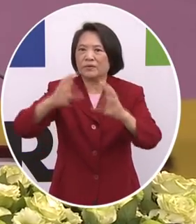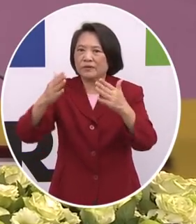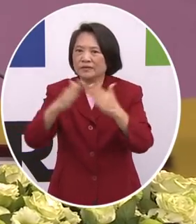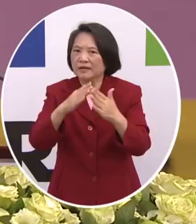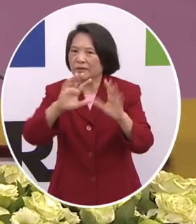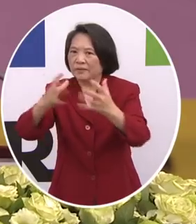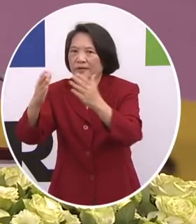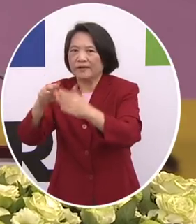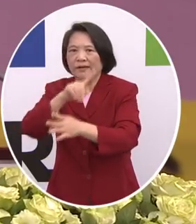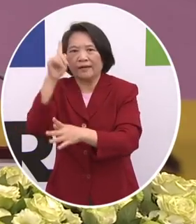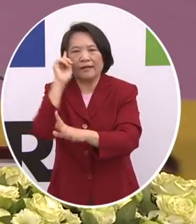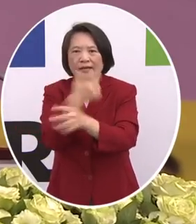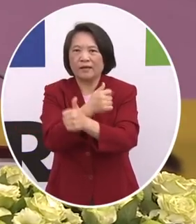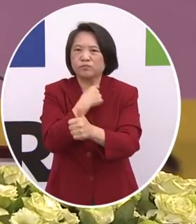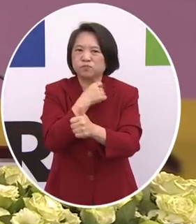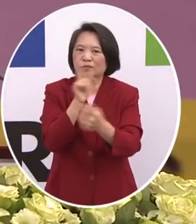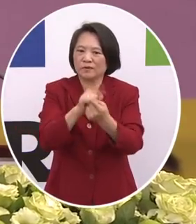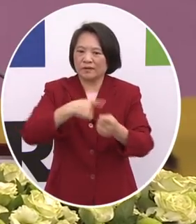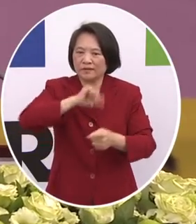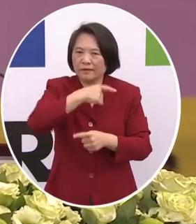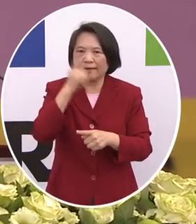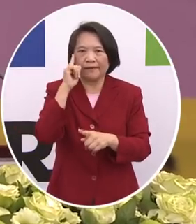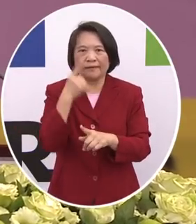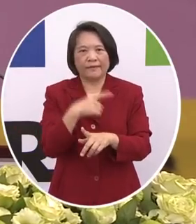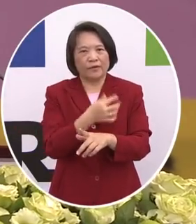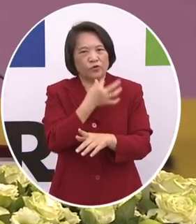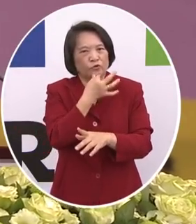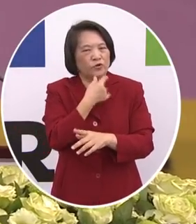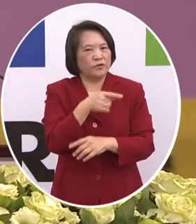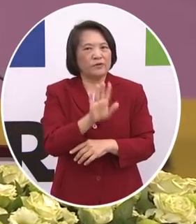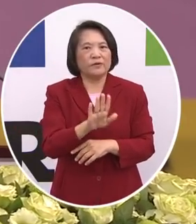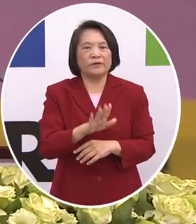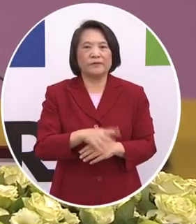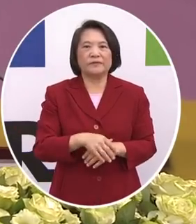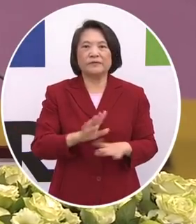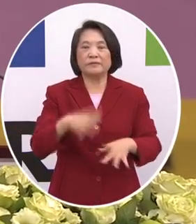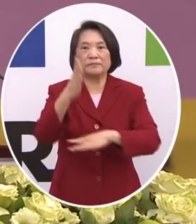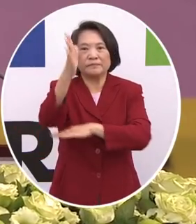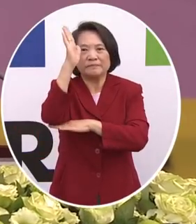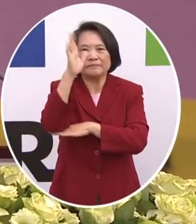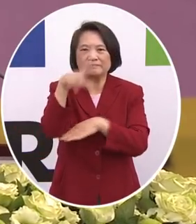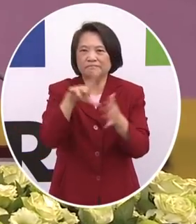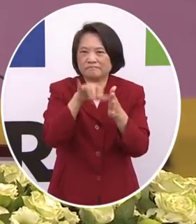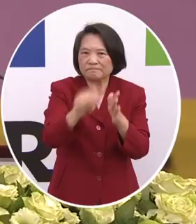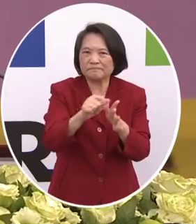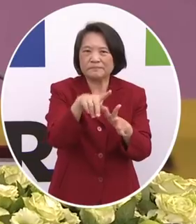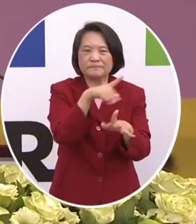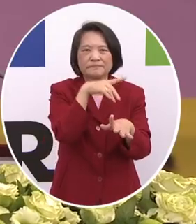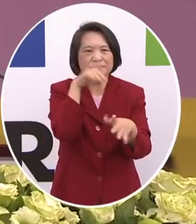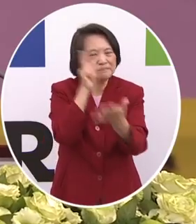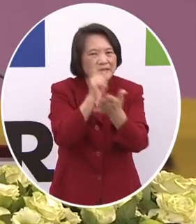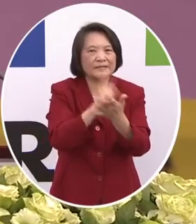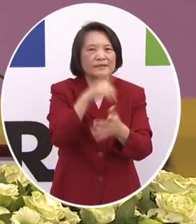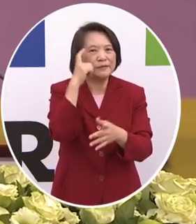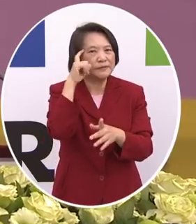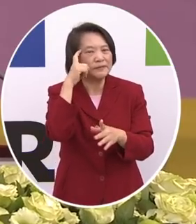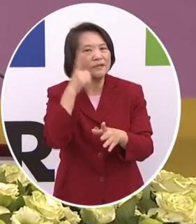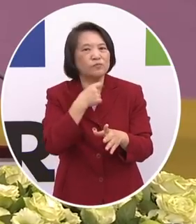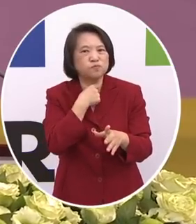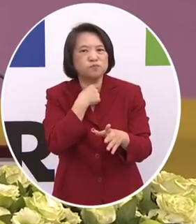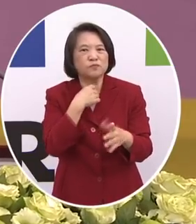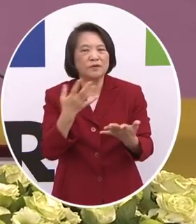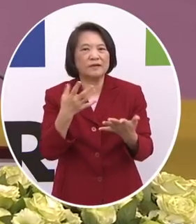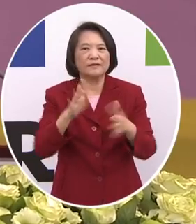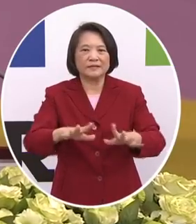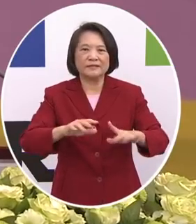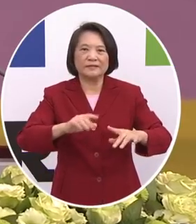然也考验着我们。政府无时无刻都在思考如何从挑战中